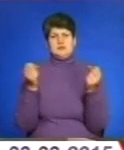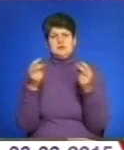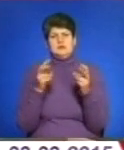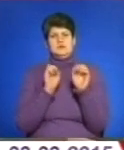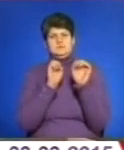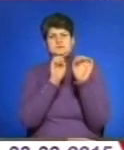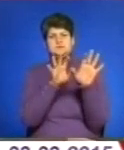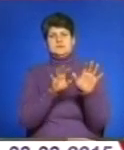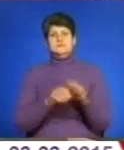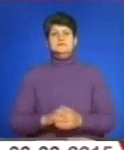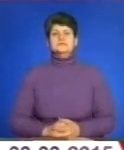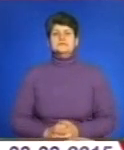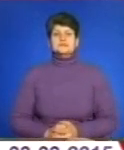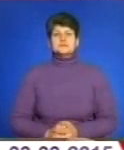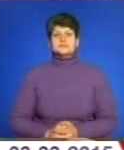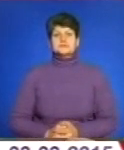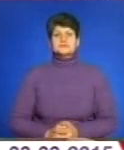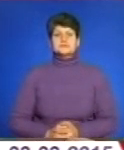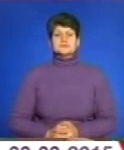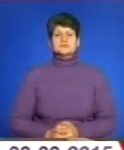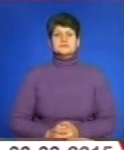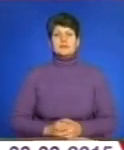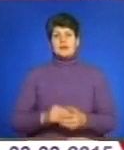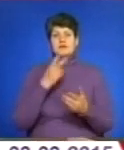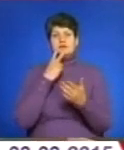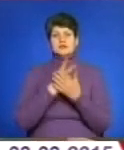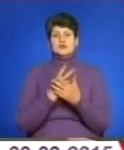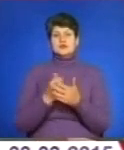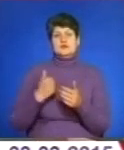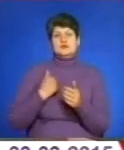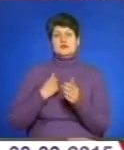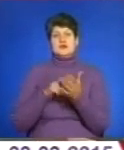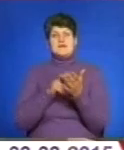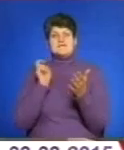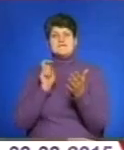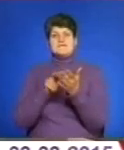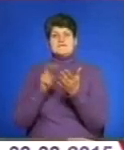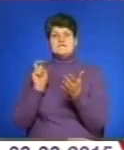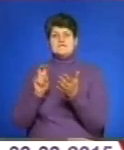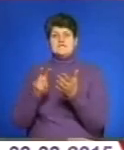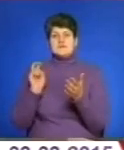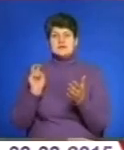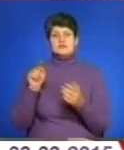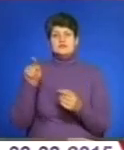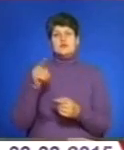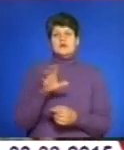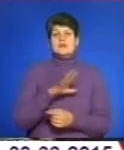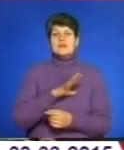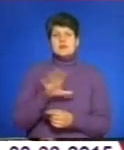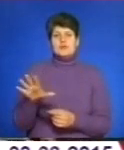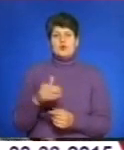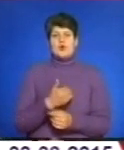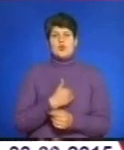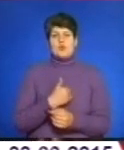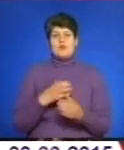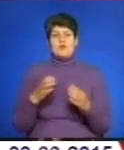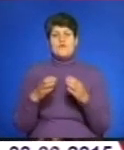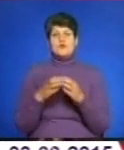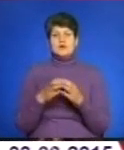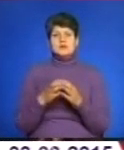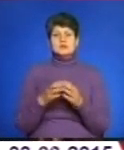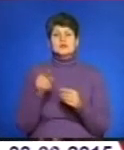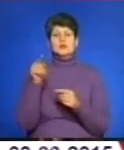не встояли. А врешті-решт, я думаю, що і наша армія теж би довго не встояла. Я досі переконаний, твердо